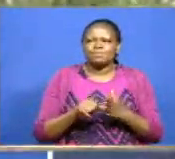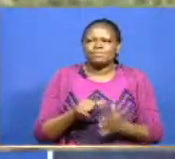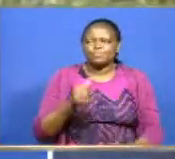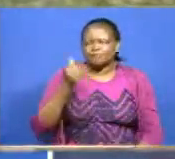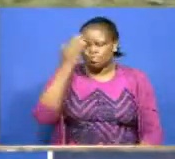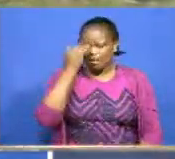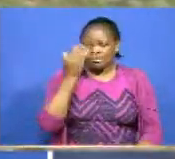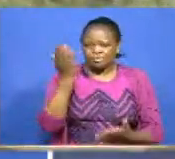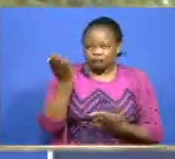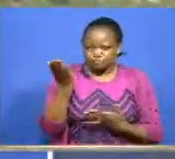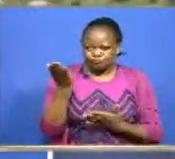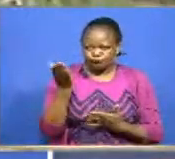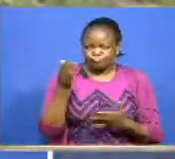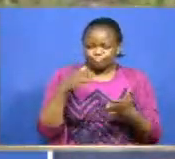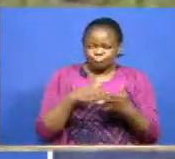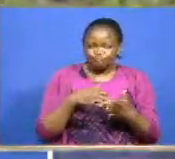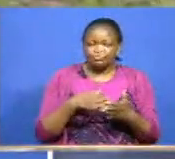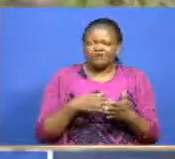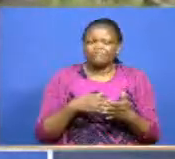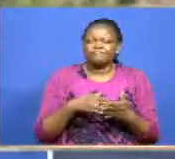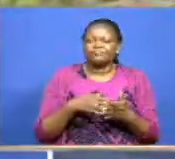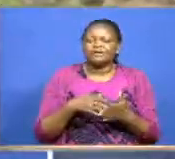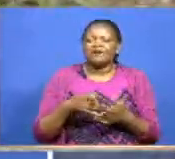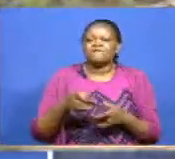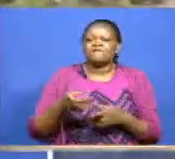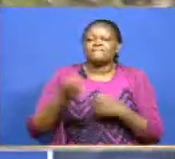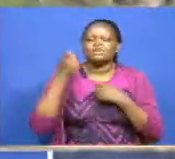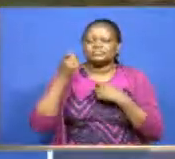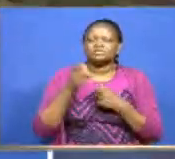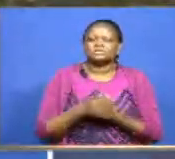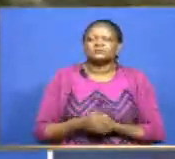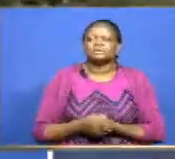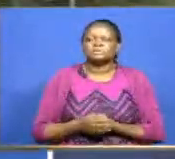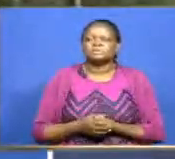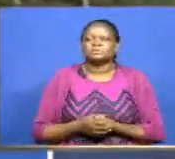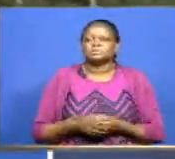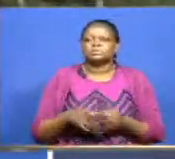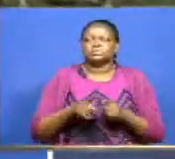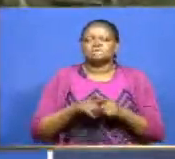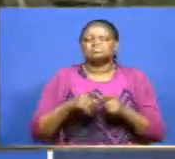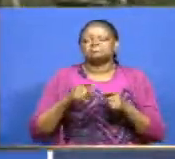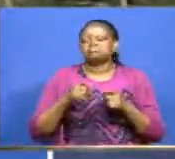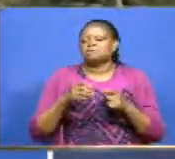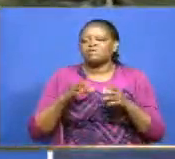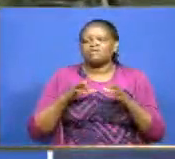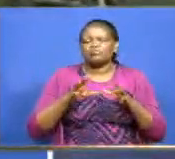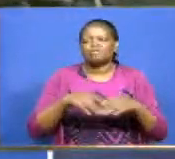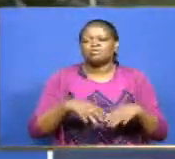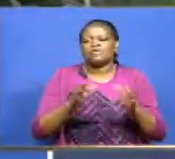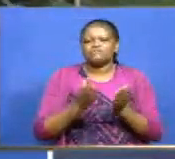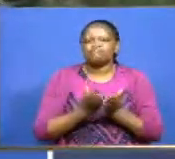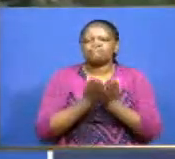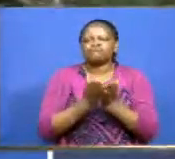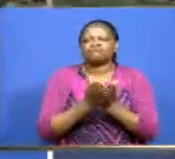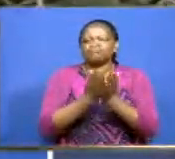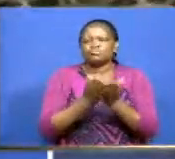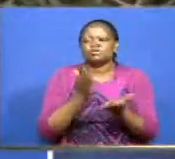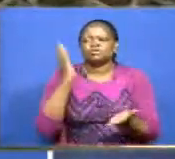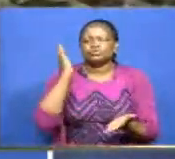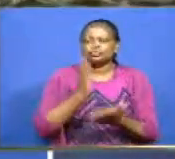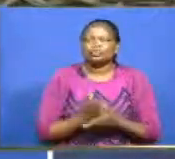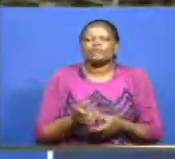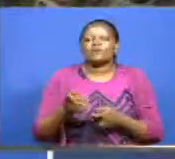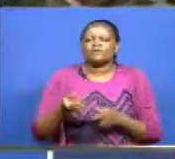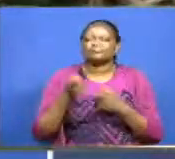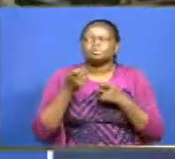hiyo inatatiza shughuli za uvuvi katika ziwa hilo, hivyo basi kwa lazimu kuacha mashua zao na shughuli za uvuvi